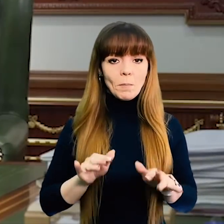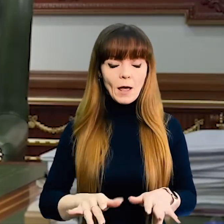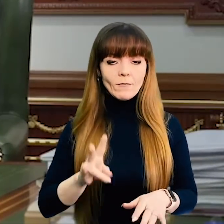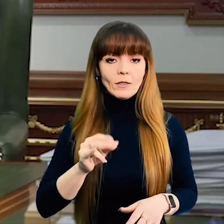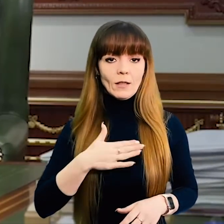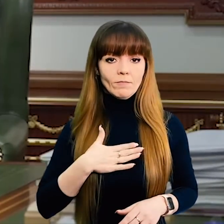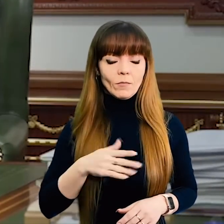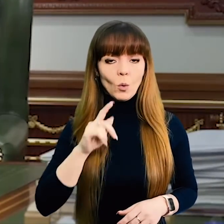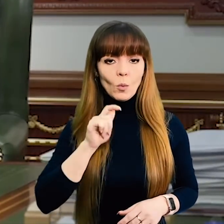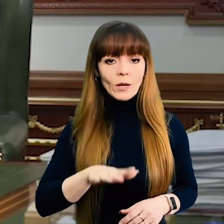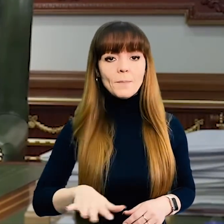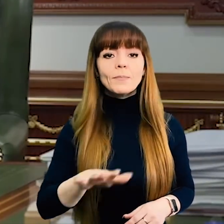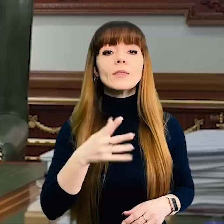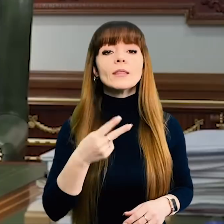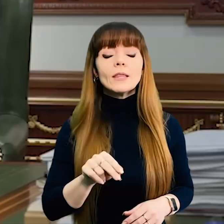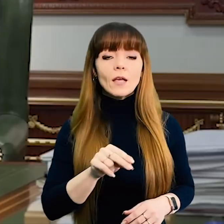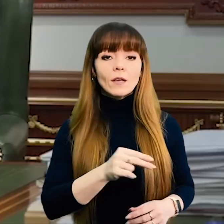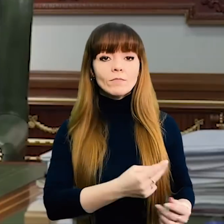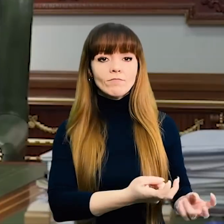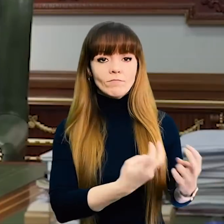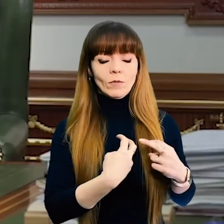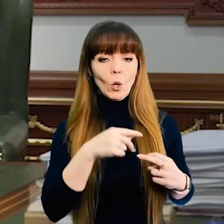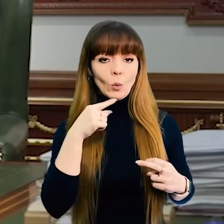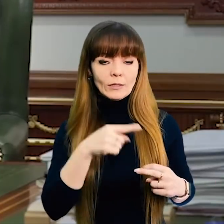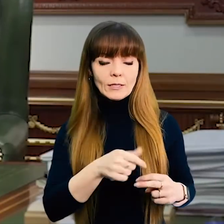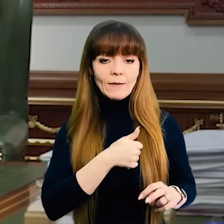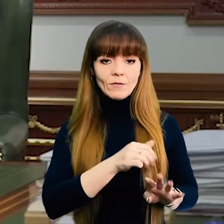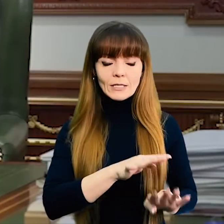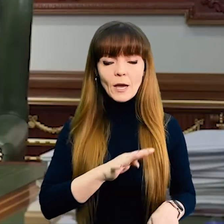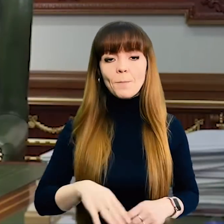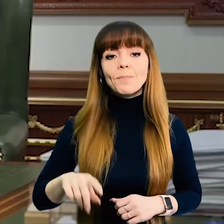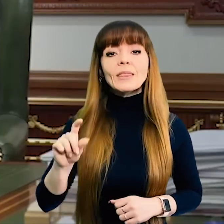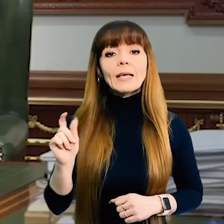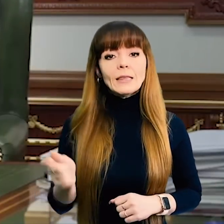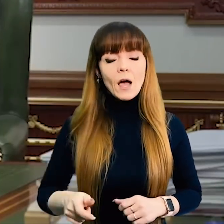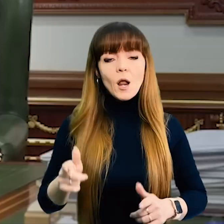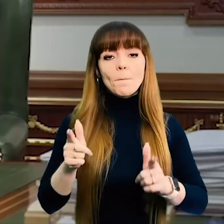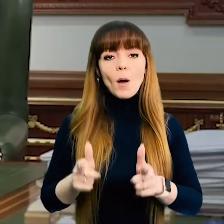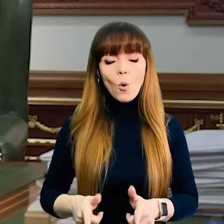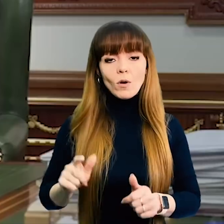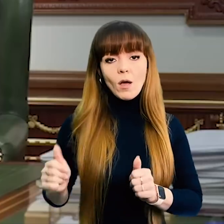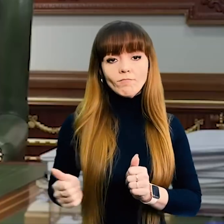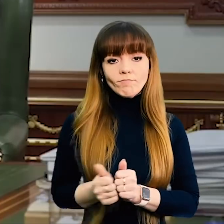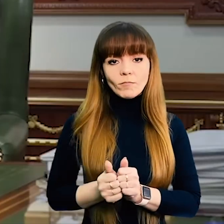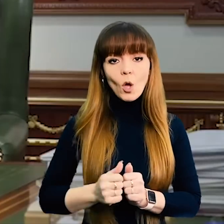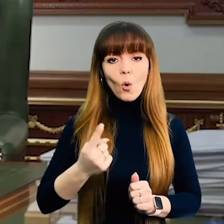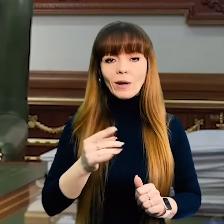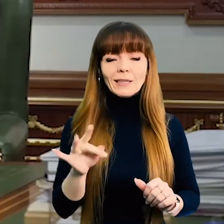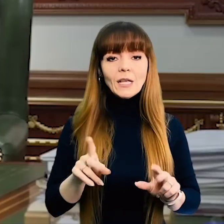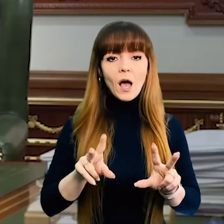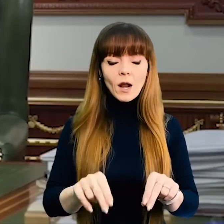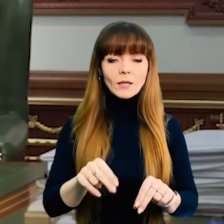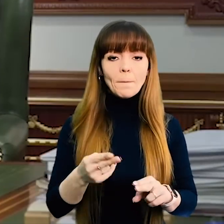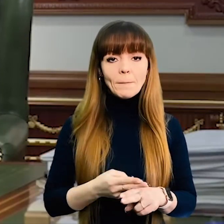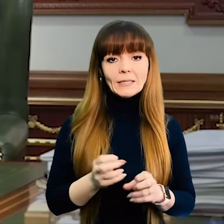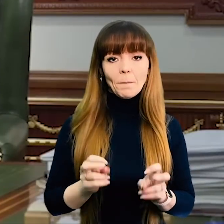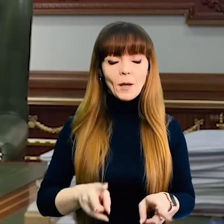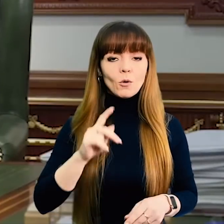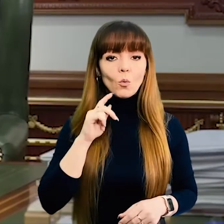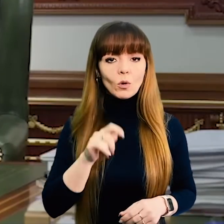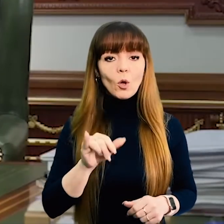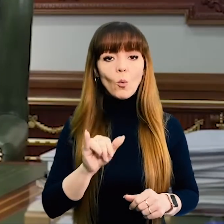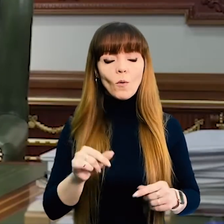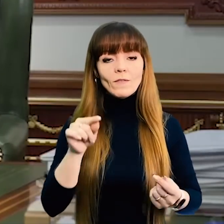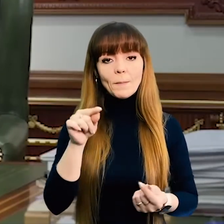справ на територіях нашої держави, куди зайшли російські війська. Італія погодилась стати одним із гарантів